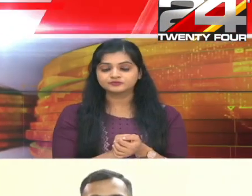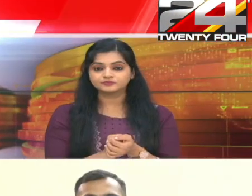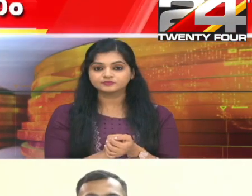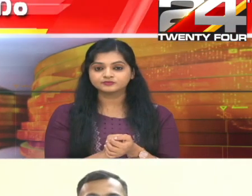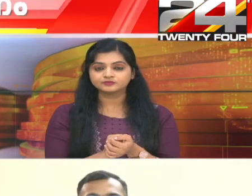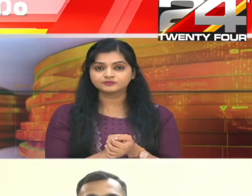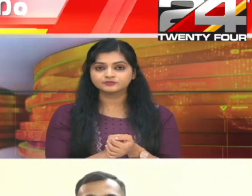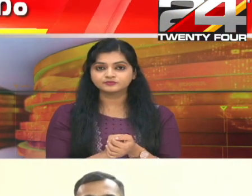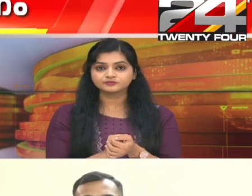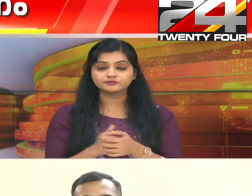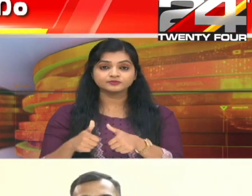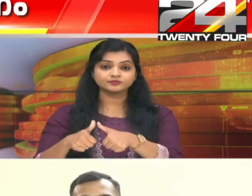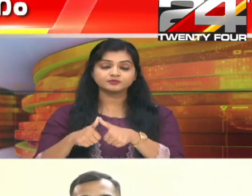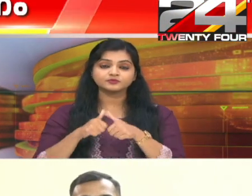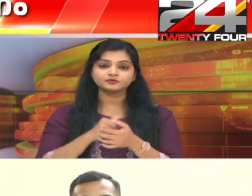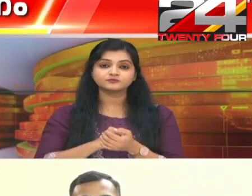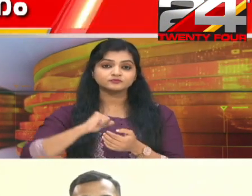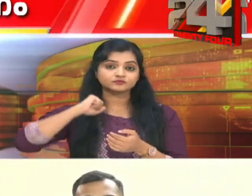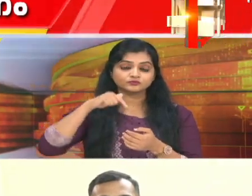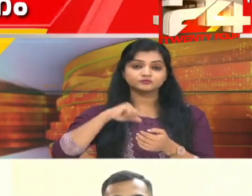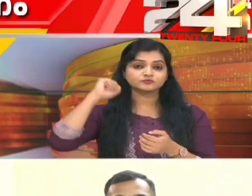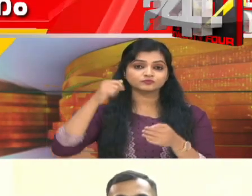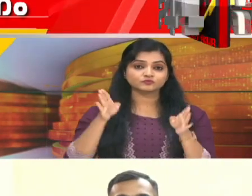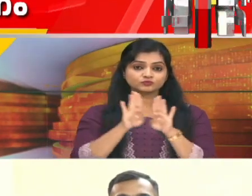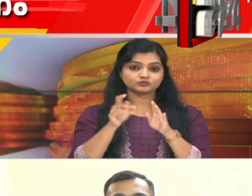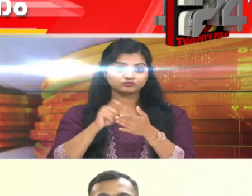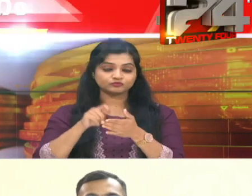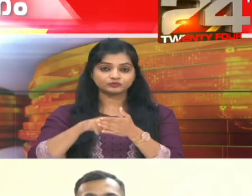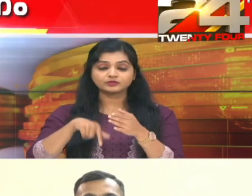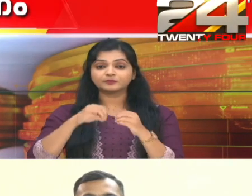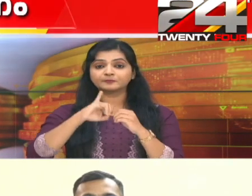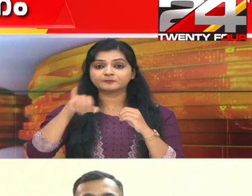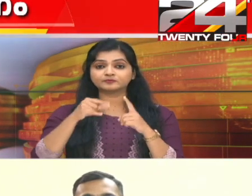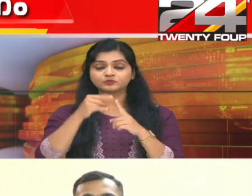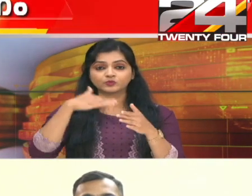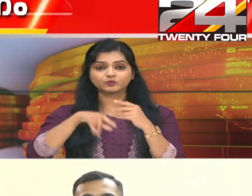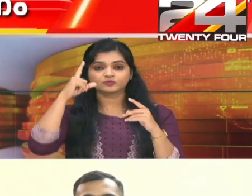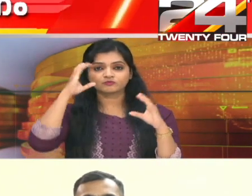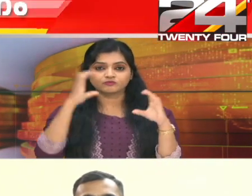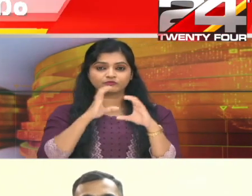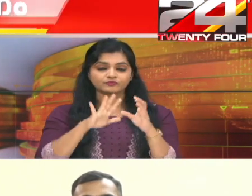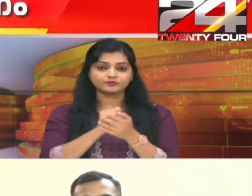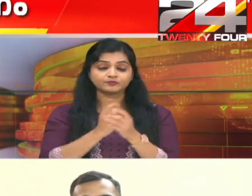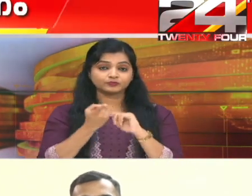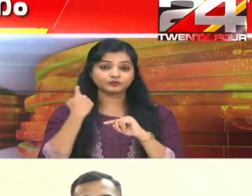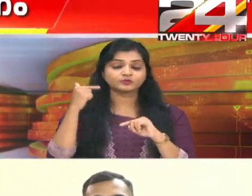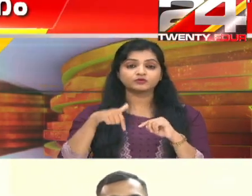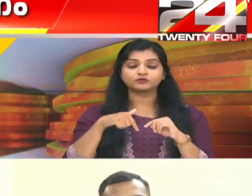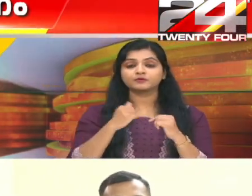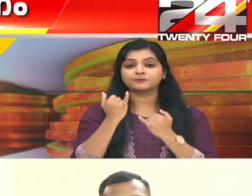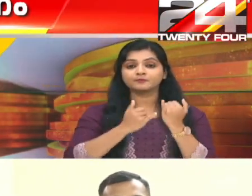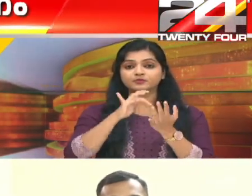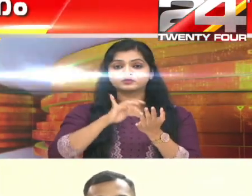പ്രവിതാലക്ഷ്മി, ഈ കടയടപ്പ് സമരം ആഹ്വാനവുമായി ബന്ധപ്പെട്ട് BJPക്കുള്ളിൽ തന്നെ ഒരു ആശയക്കുഴപ്പം നിലനിന്നിരുന്നു. ഇന്നലെയാണ് മദ്രാസ് ഹൈക്കോടതി ഇതുമായി ബന്ധപ്പെട്ട്, അതായത്